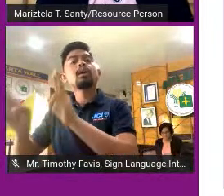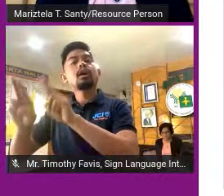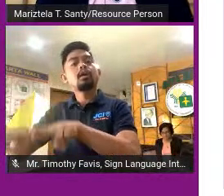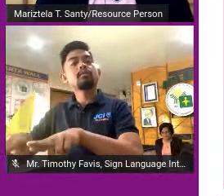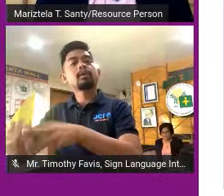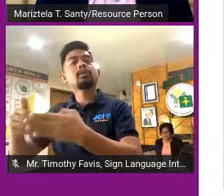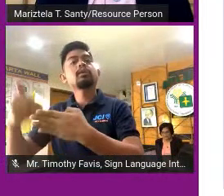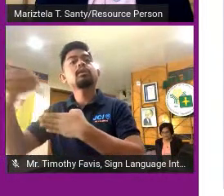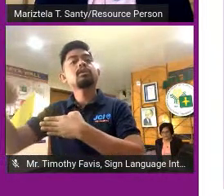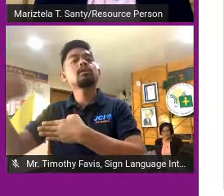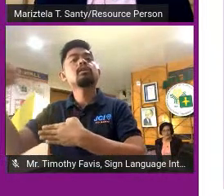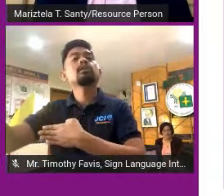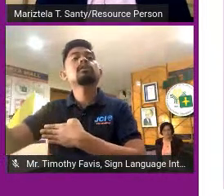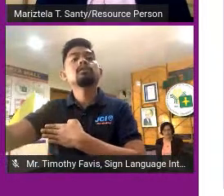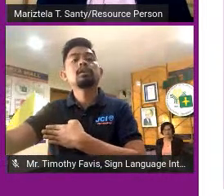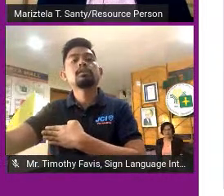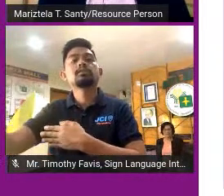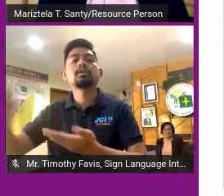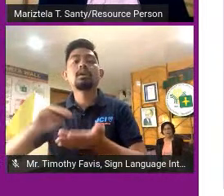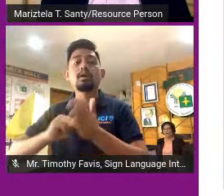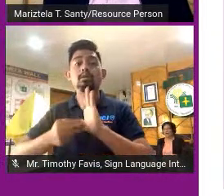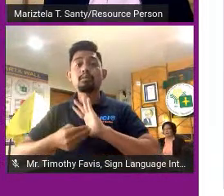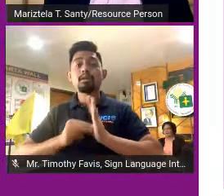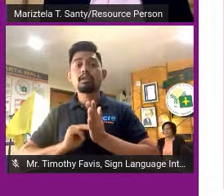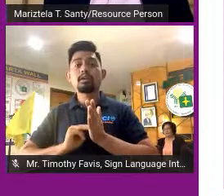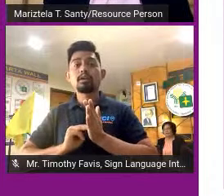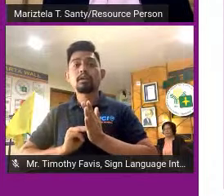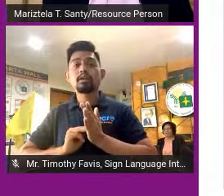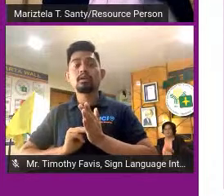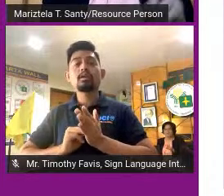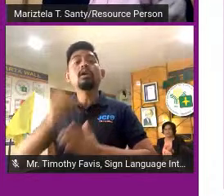gender. Kaya inaano natin na